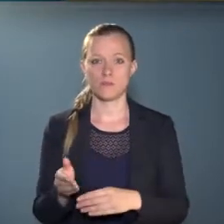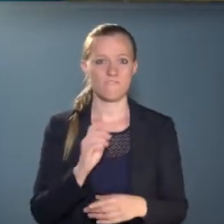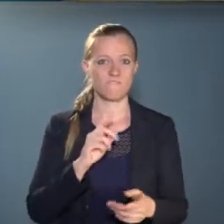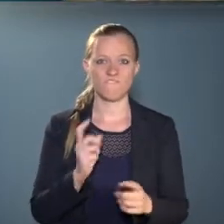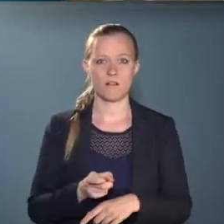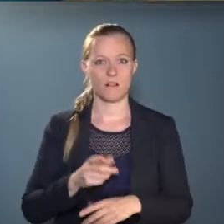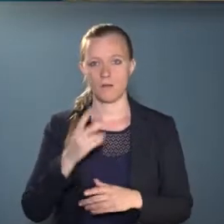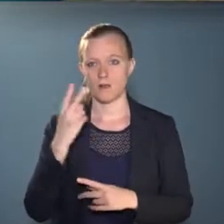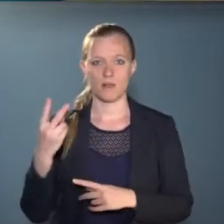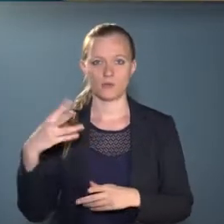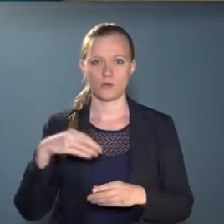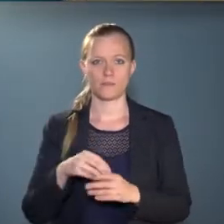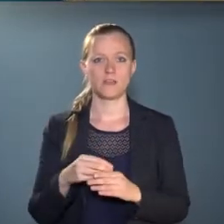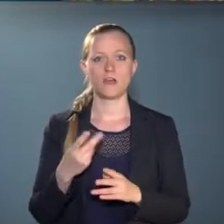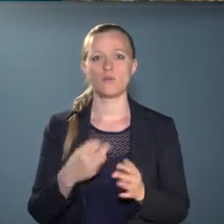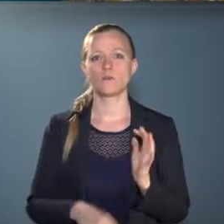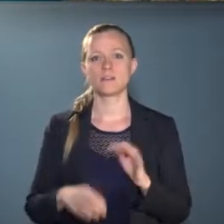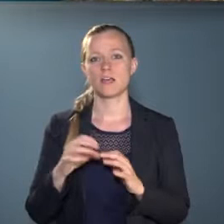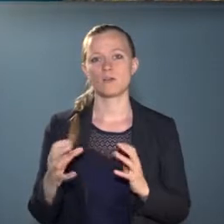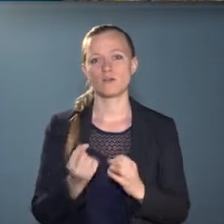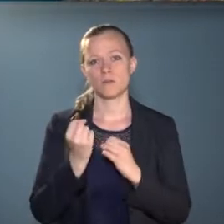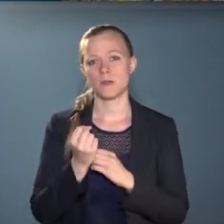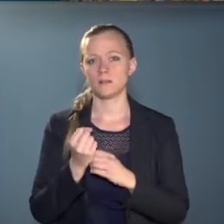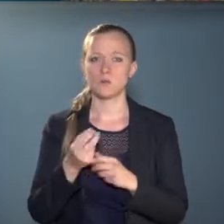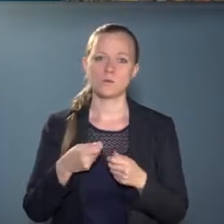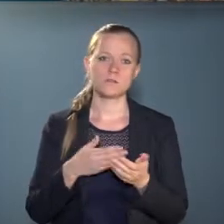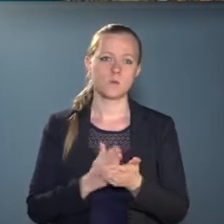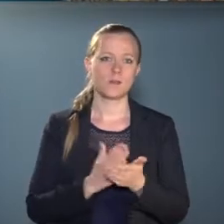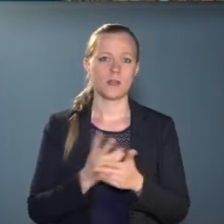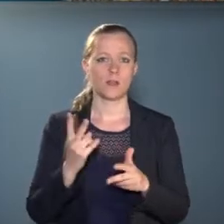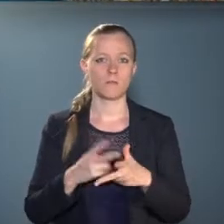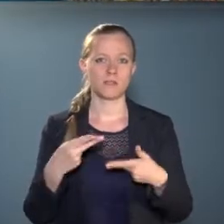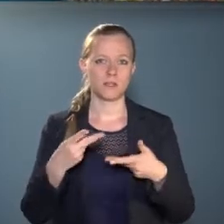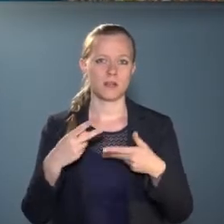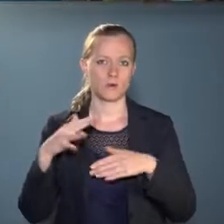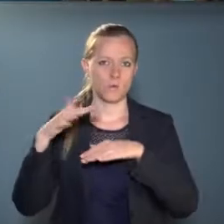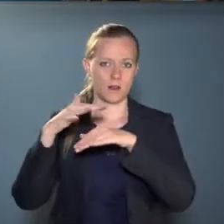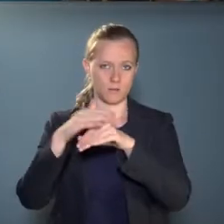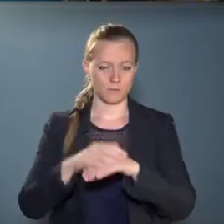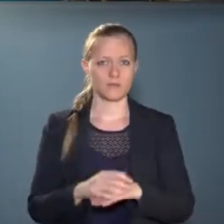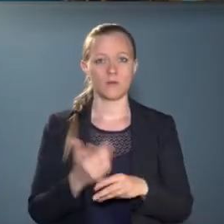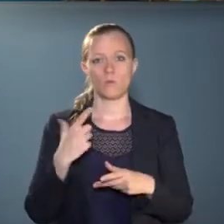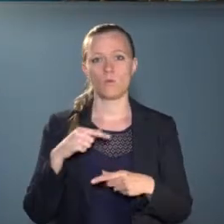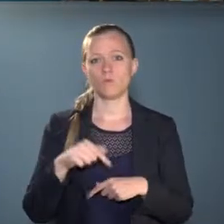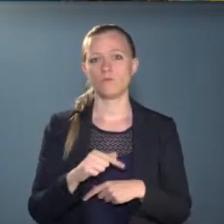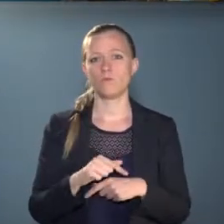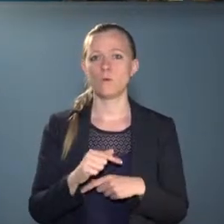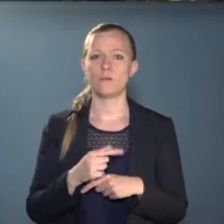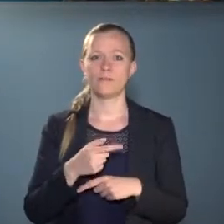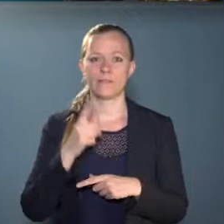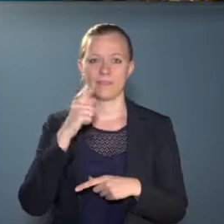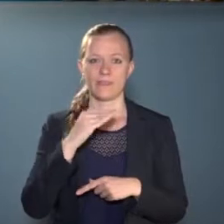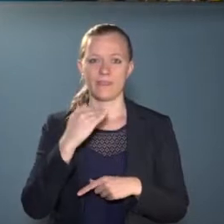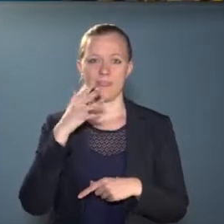tett Kőbányán az Országos Mentőszolgálat betegszállító helikoptere, és ott voltak a Kőbányán állomásozó